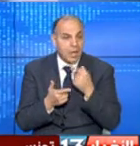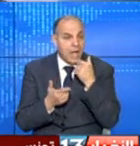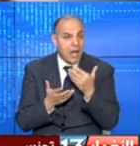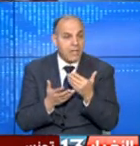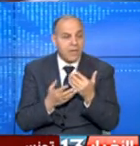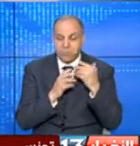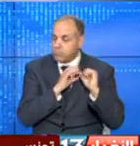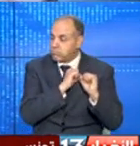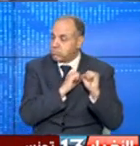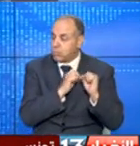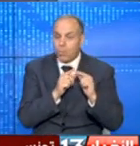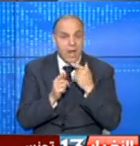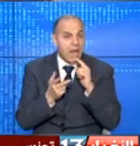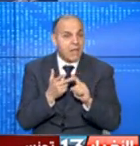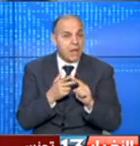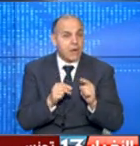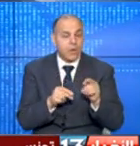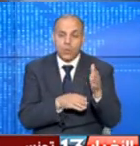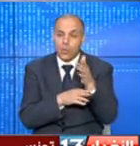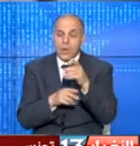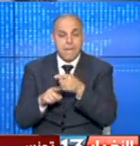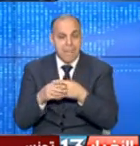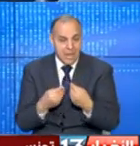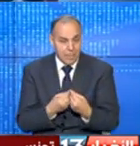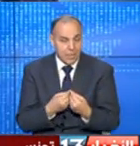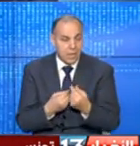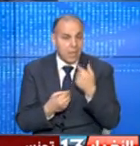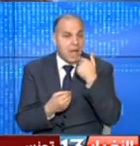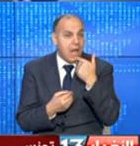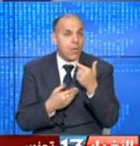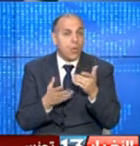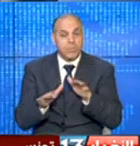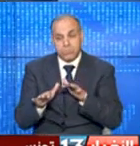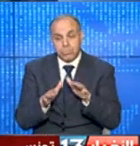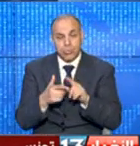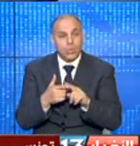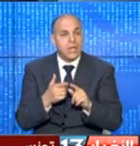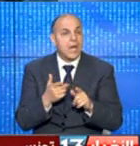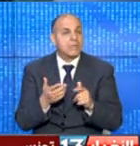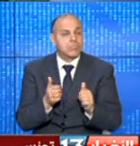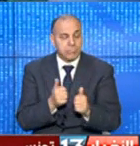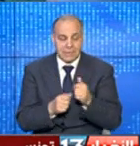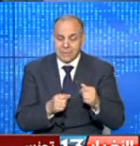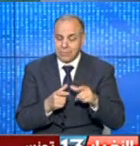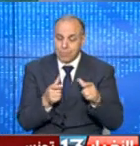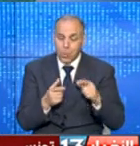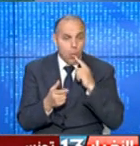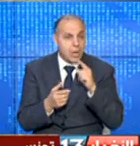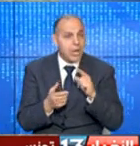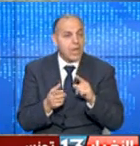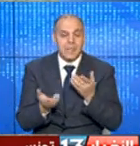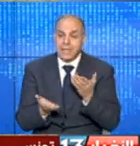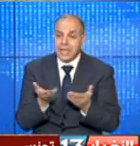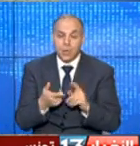القيود التي عادت فرضها اهم البلدان الشريكه واعقد هذه الاجراءات في القطاعات الصناعيه الموجهه التصدير